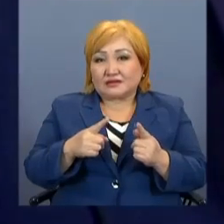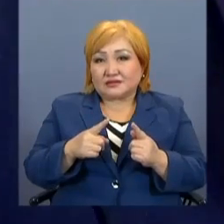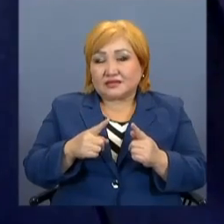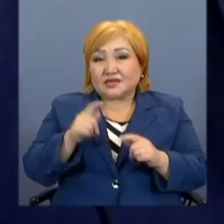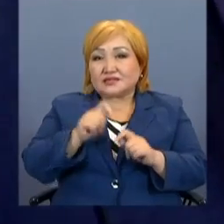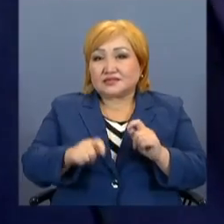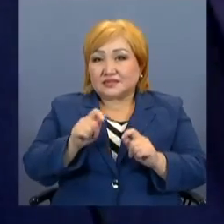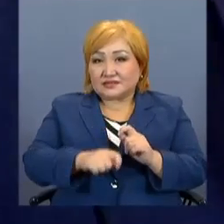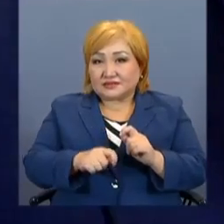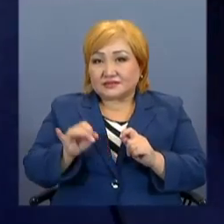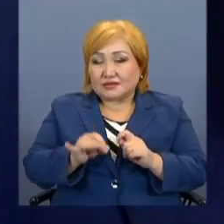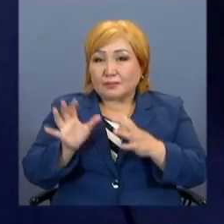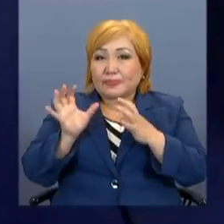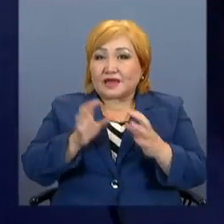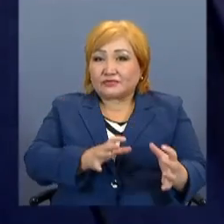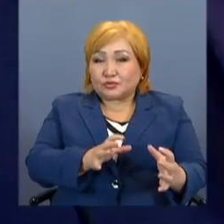автобустардың жаңағы